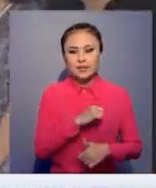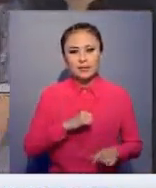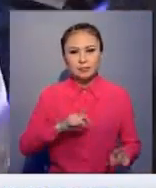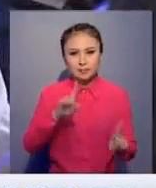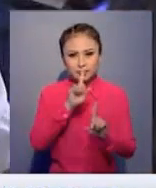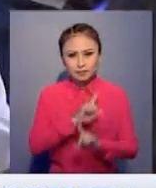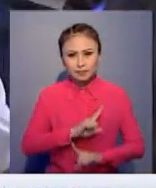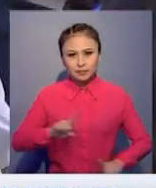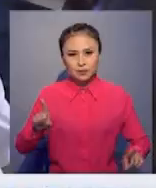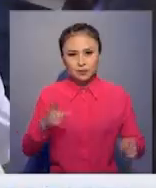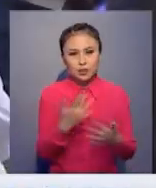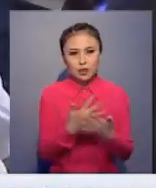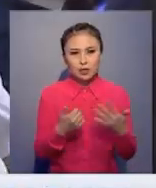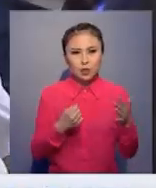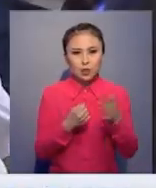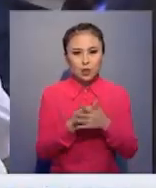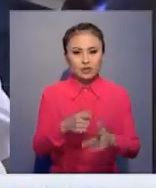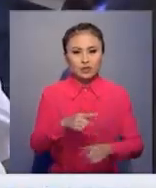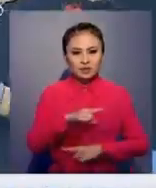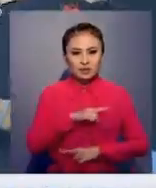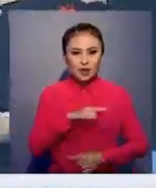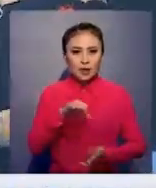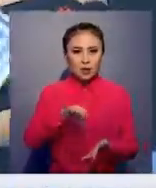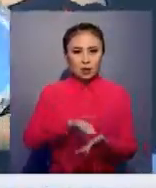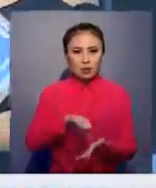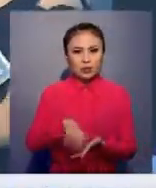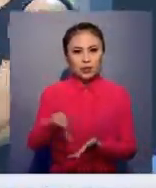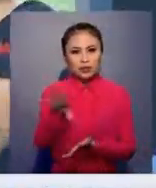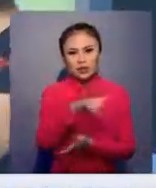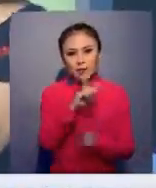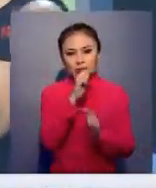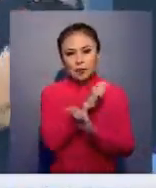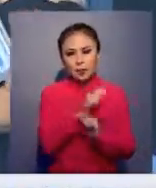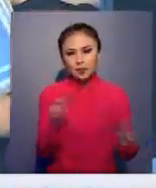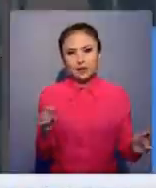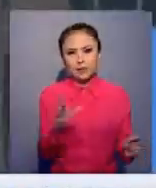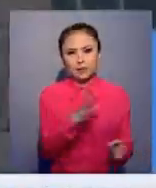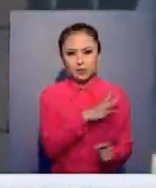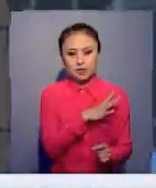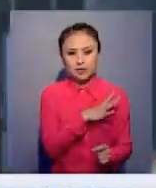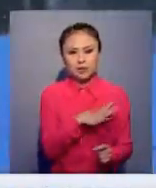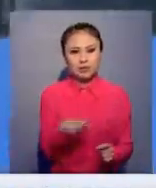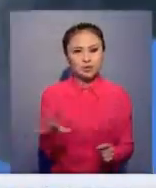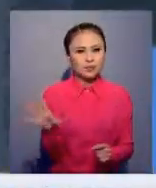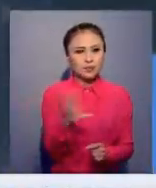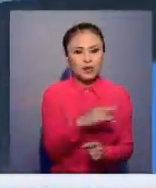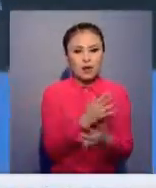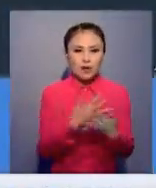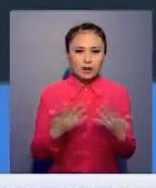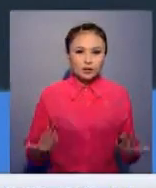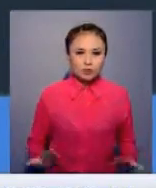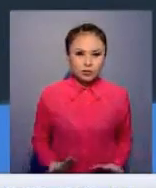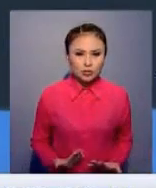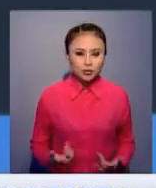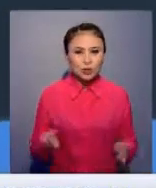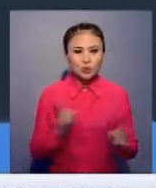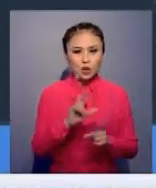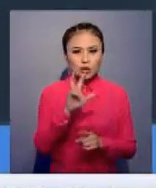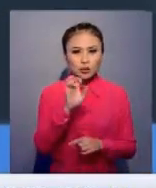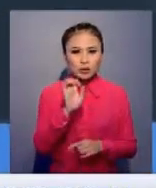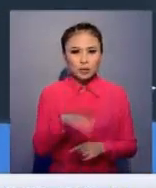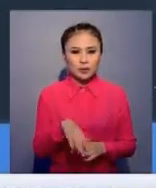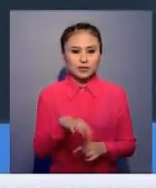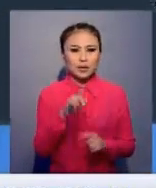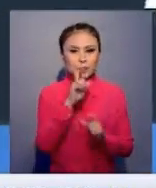ерекшелігі. Ақтық мәреге дейін жеткен өзге әулеттер де сый құрметтен кенде қалмады. Оларға тұрмыстық техника сатып алу үшін 300 мың